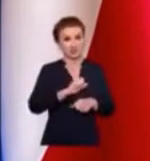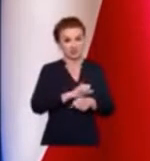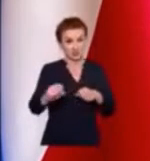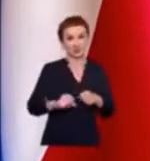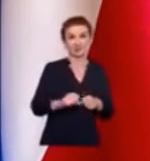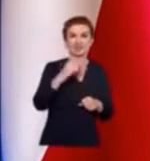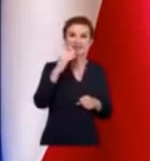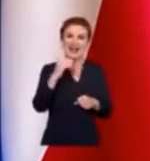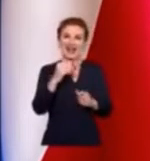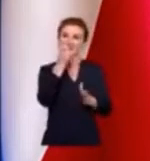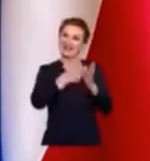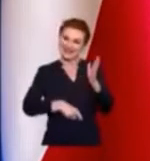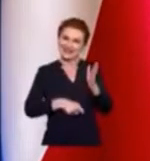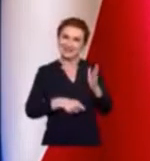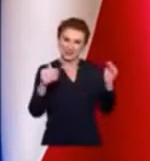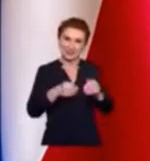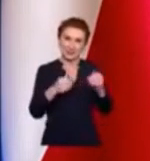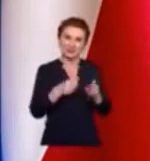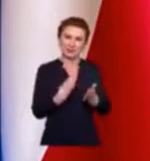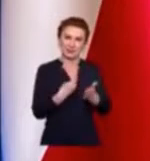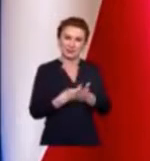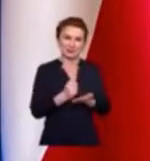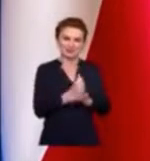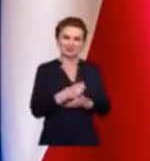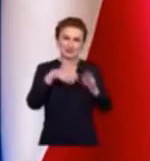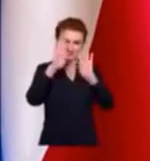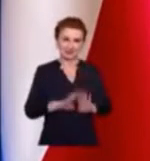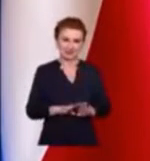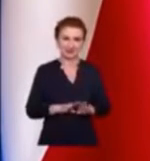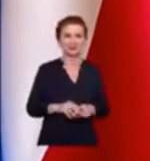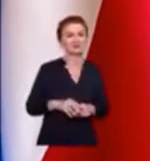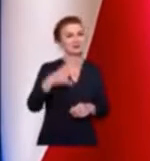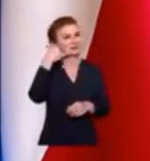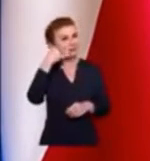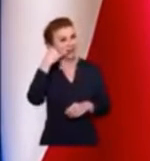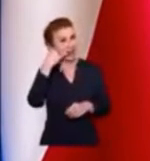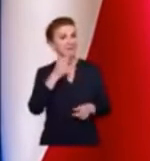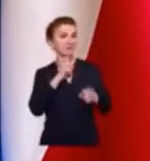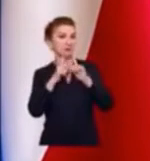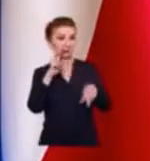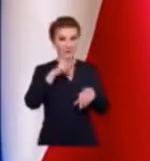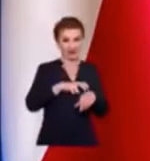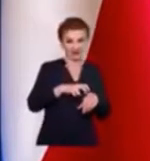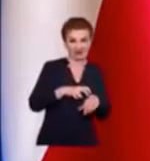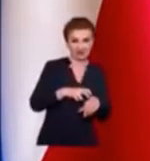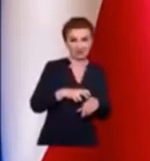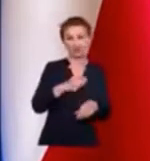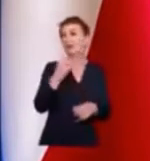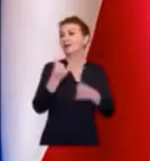e-receptę. Okazało się, że bez e-recepty sytuacja polskich pacjentów w czasach epidemii byłaby bardzo,